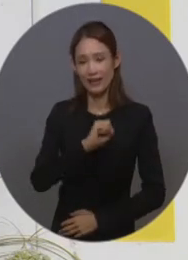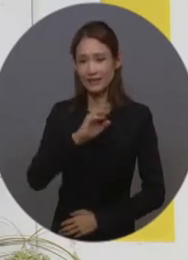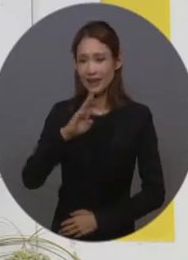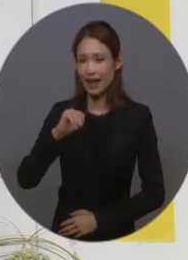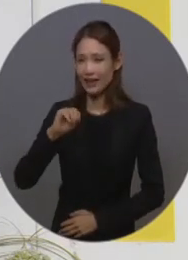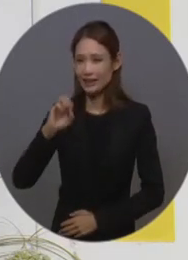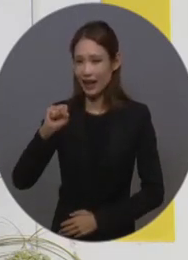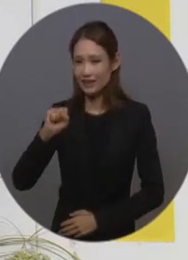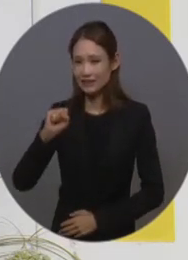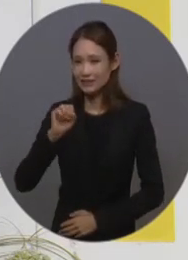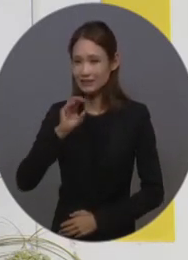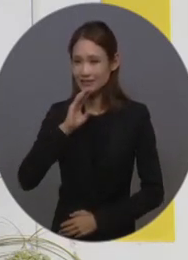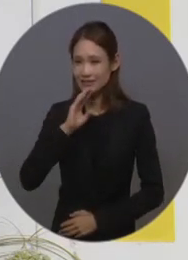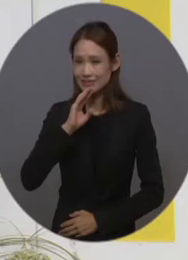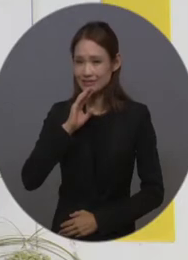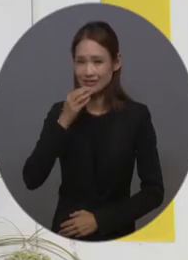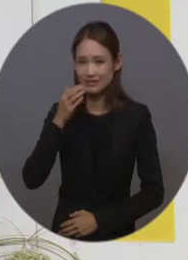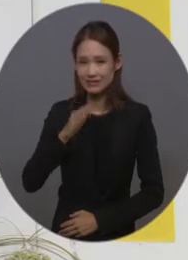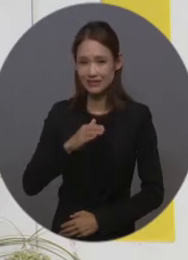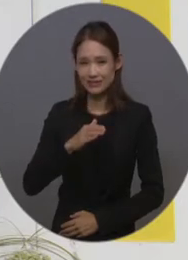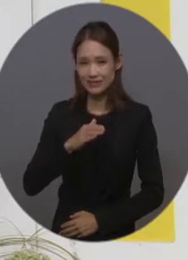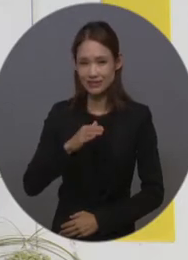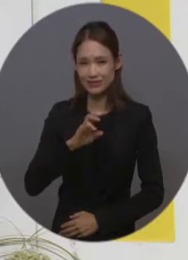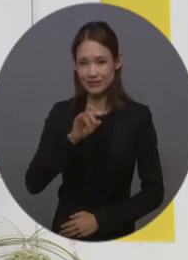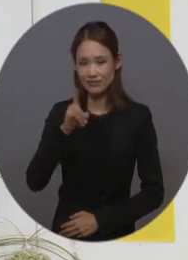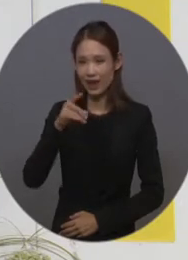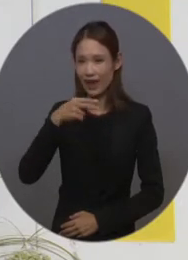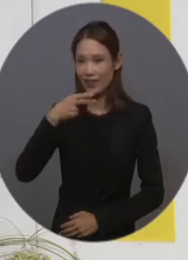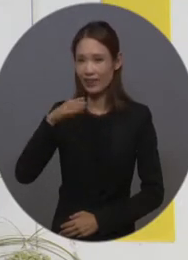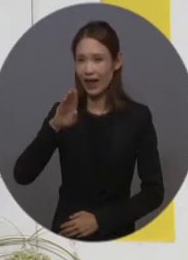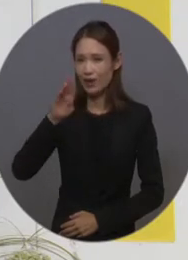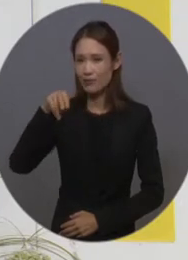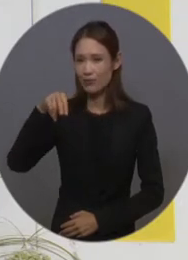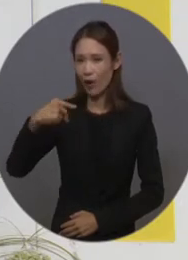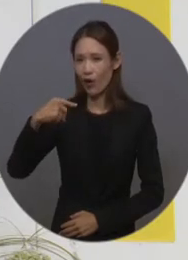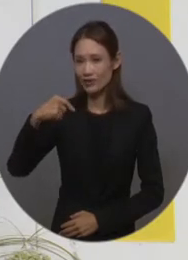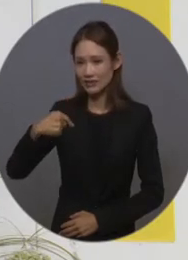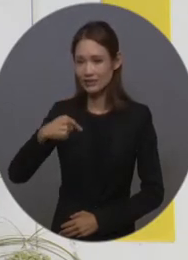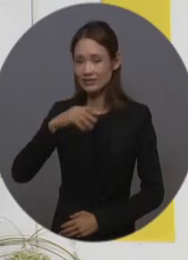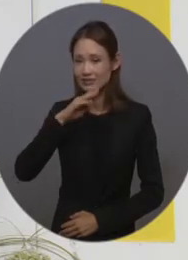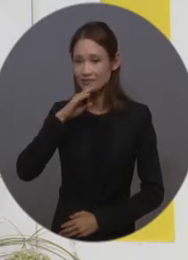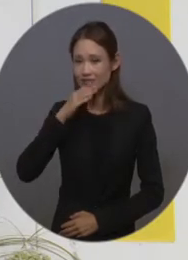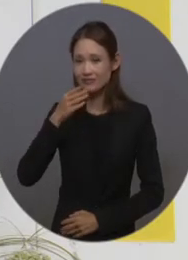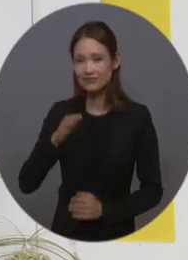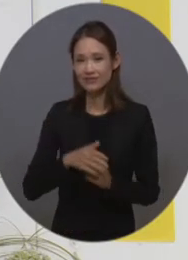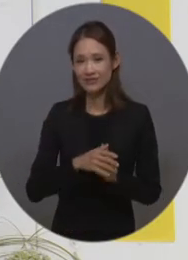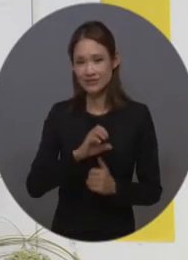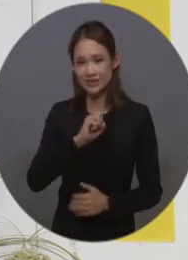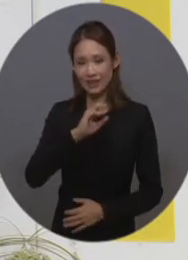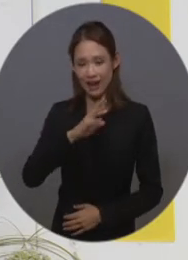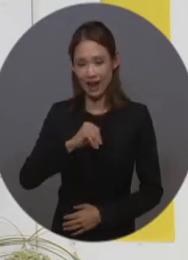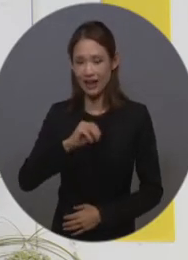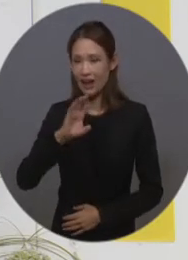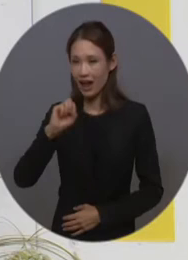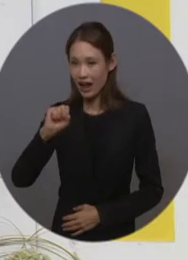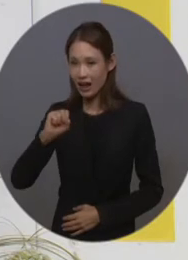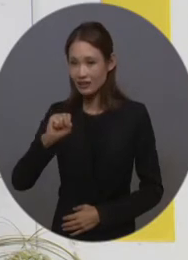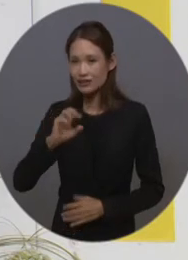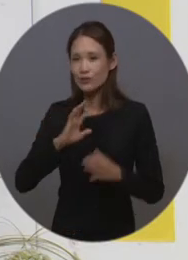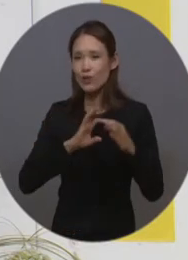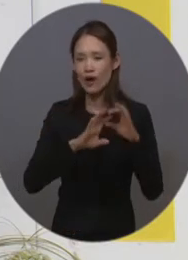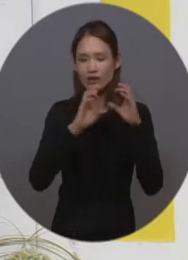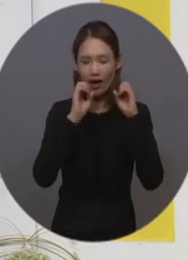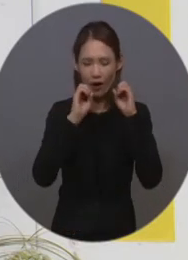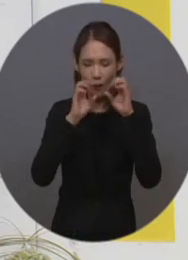SNS 세상인데 네. 보니까는 뭐 요즘에 메타버스까지 나왔지 않았습니까? 네, 그렇죠. 네, 그래서 SNS를 통해서 많이 홍보를 해야 되는데